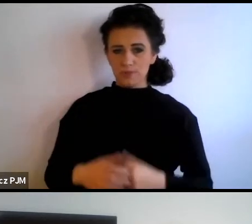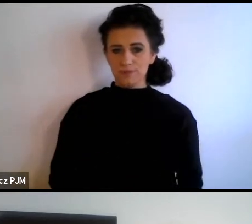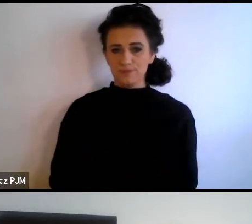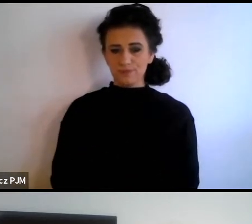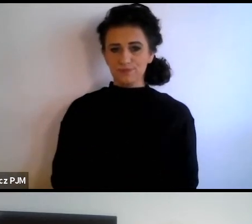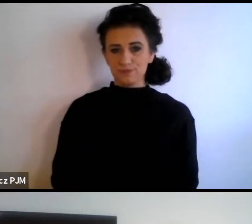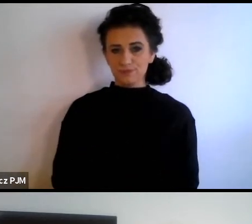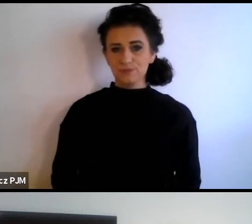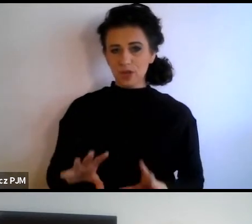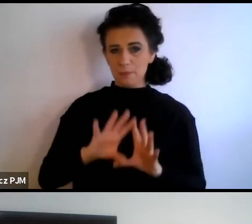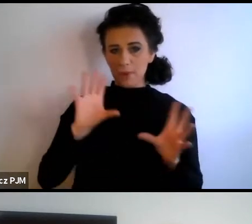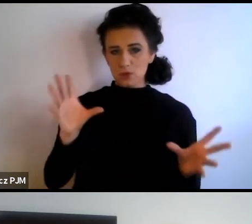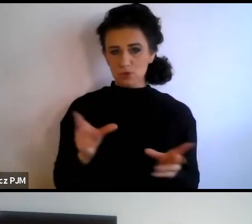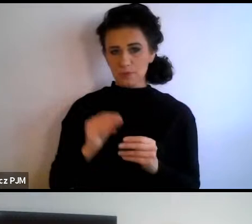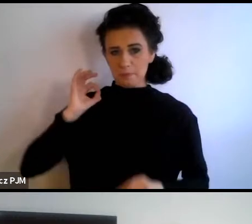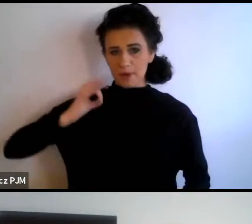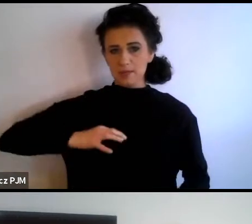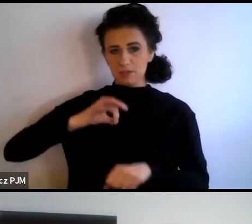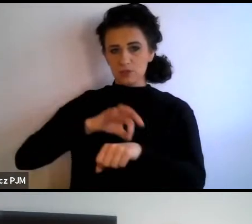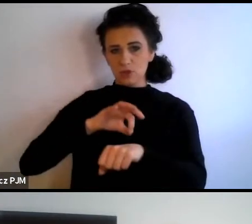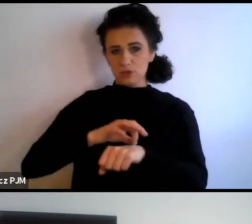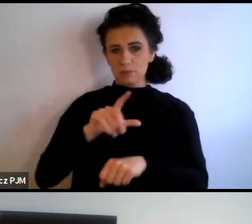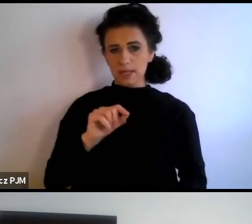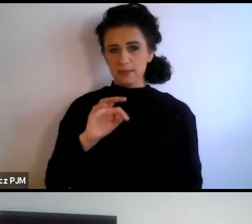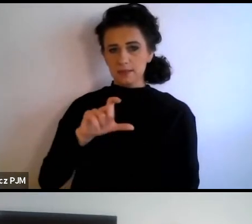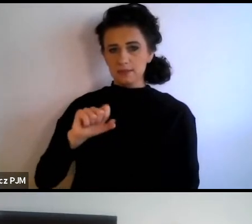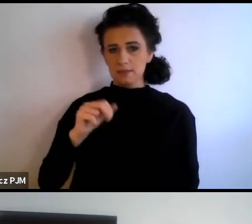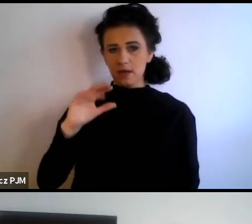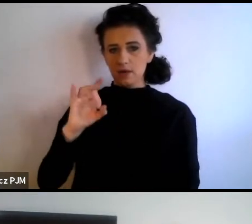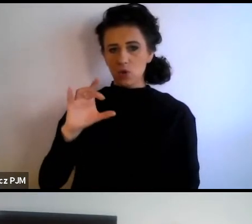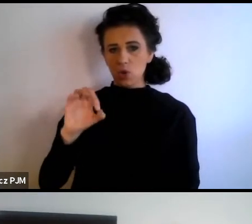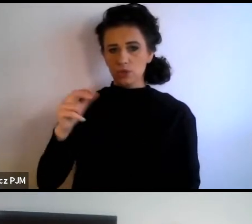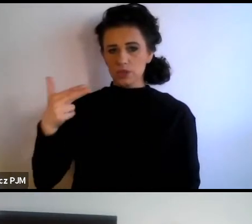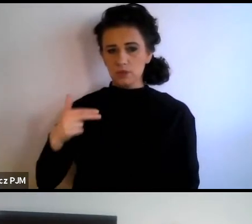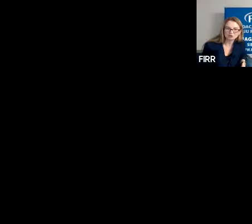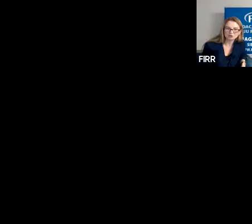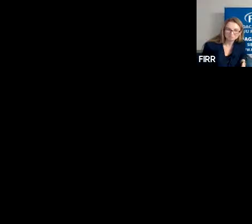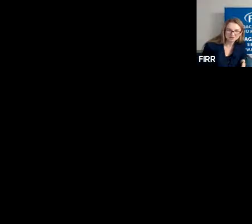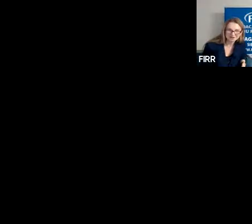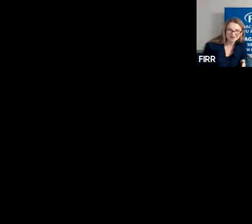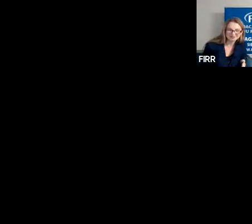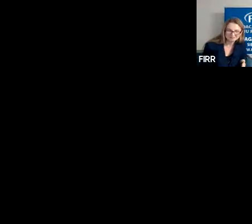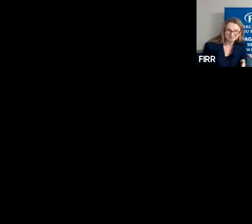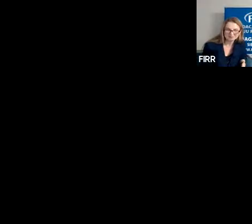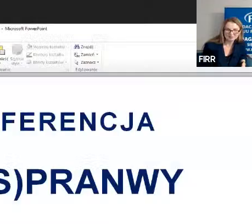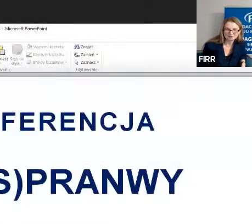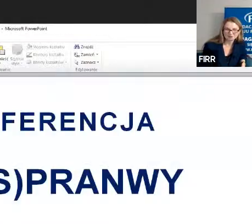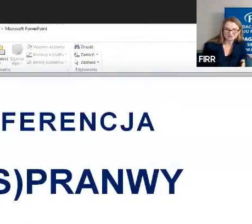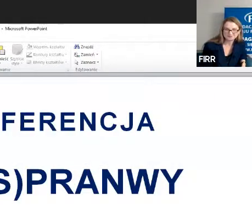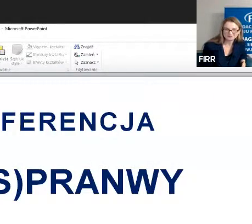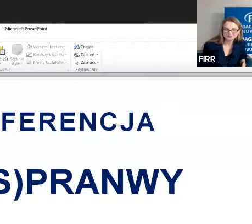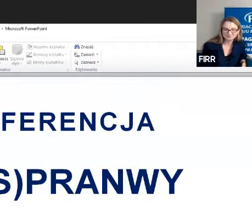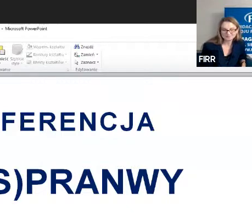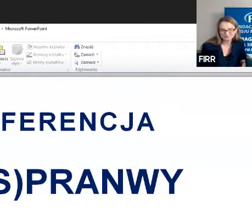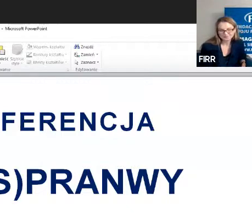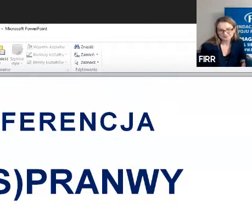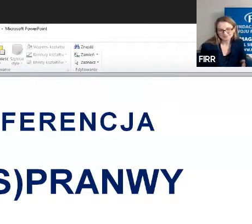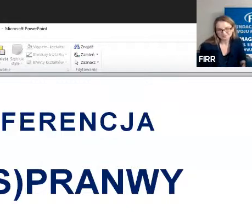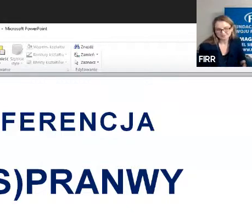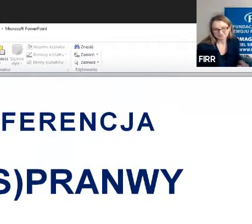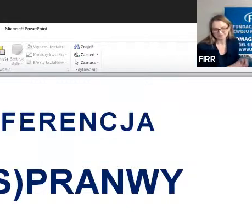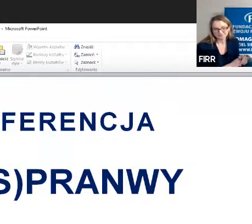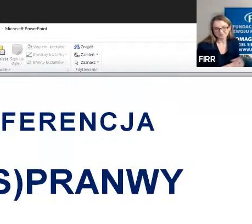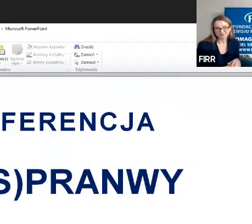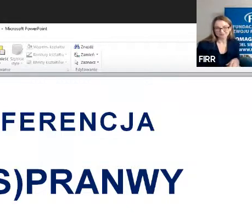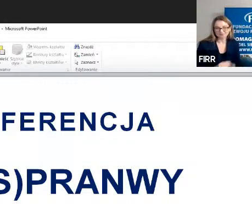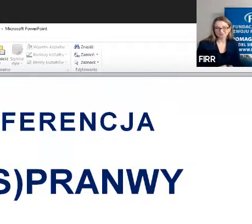swoiste podsumowanie panią doktor Patrycję Goreń z Uniwersytetu w Białymstoku. Patrycja, masz głos.